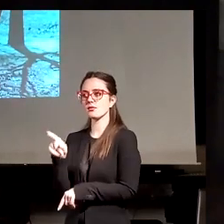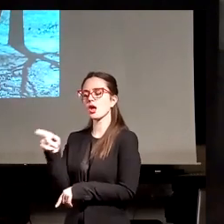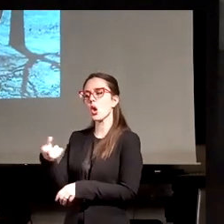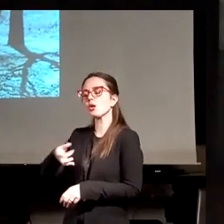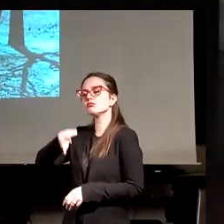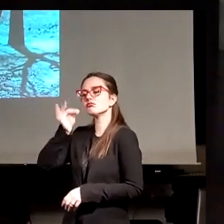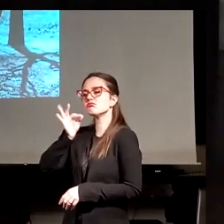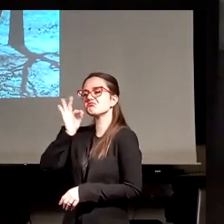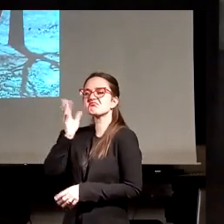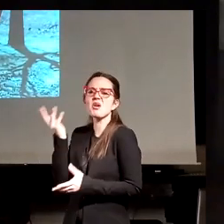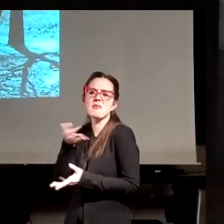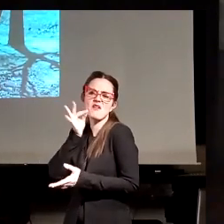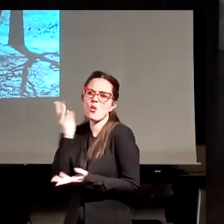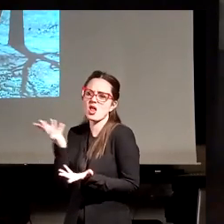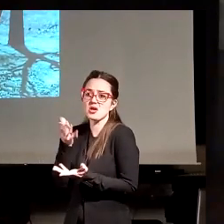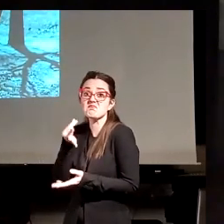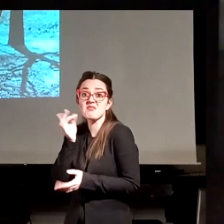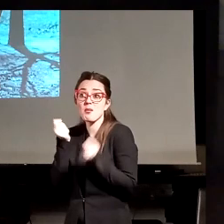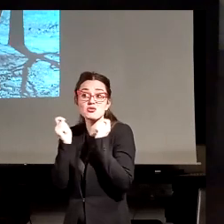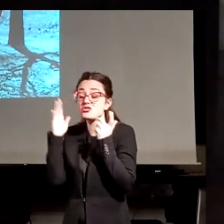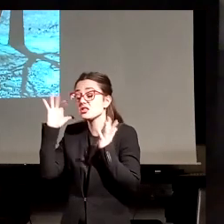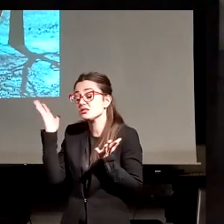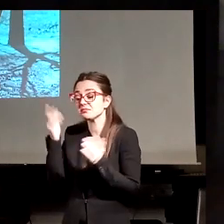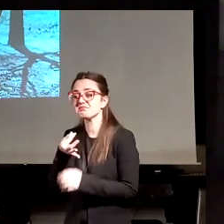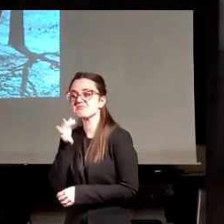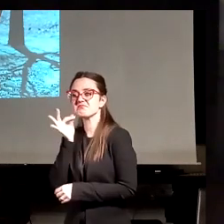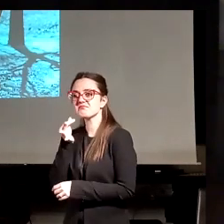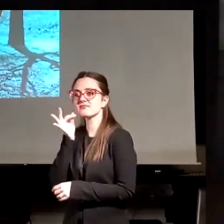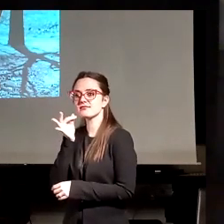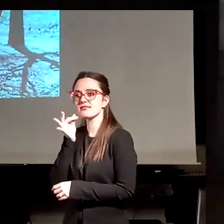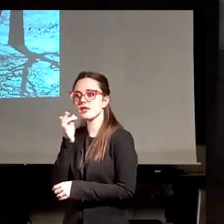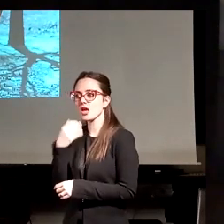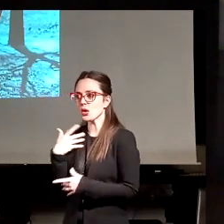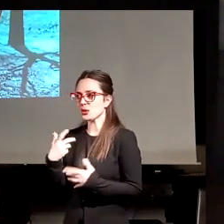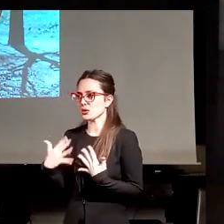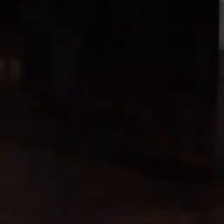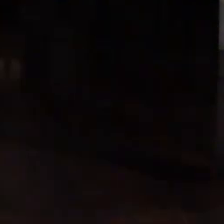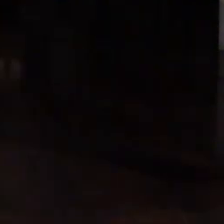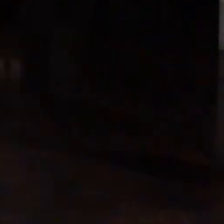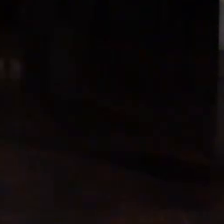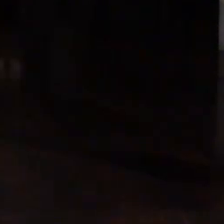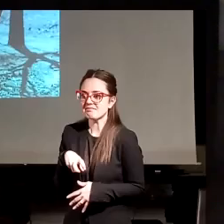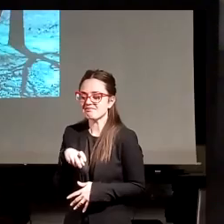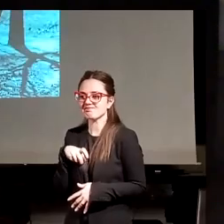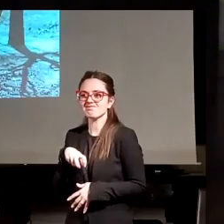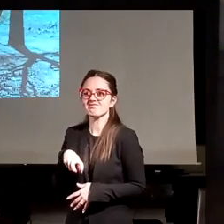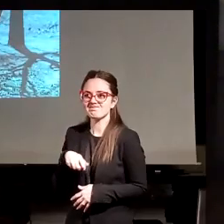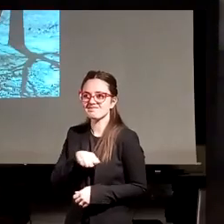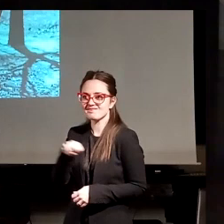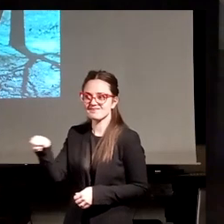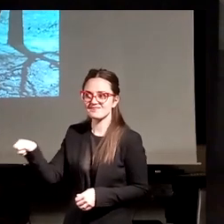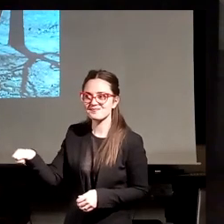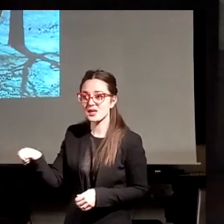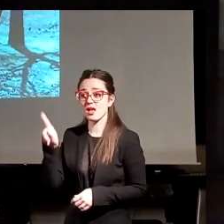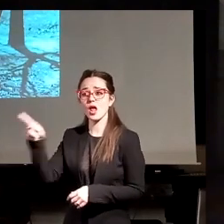di non so cappuccino così e io esitava entrare mica ho paura lui evidentemente sentiva